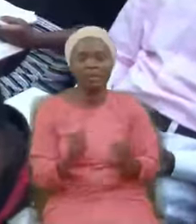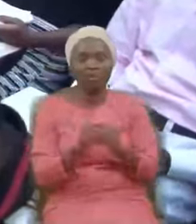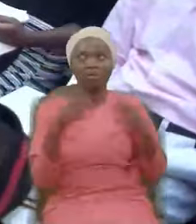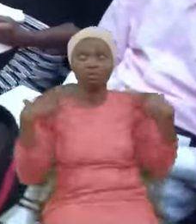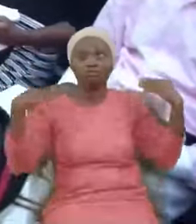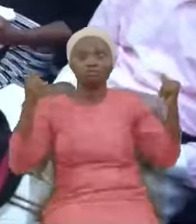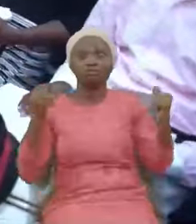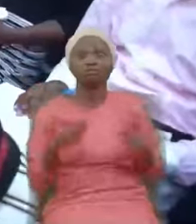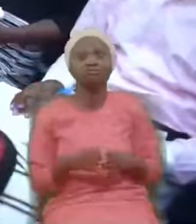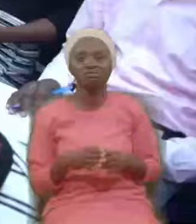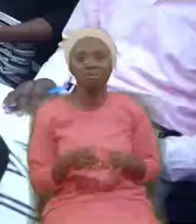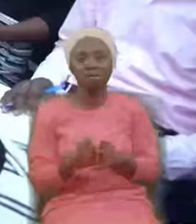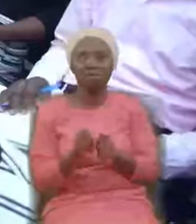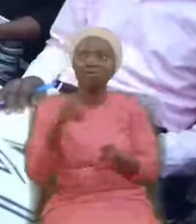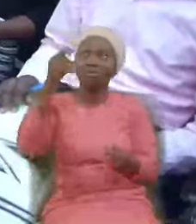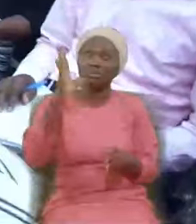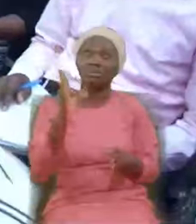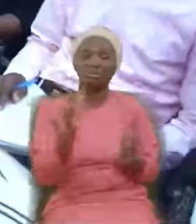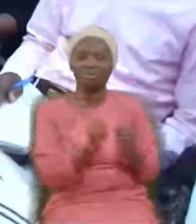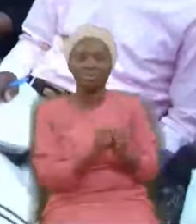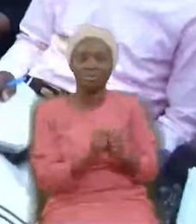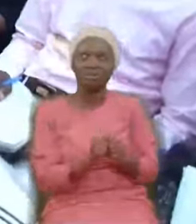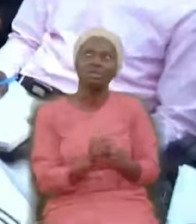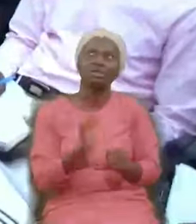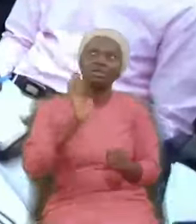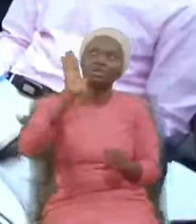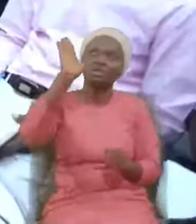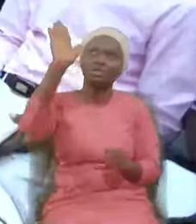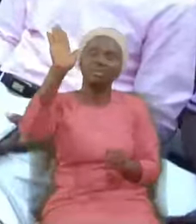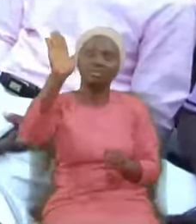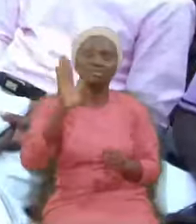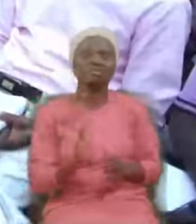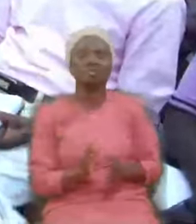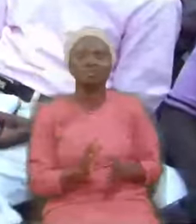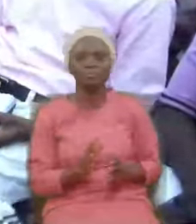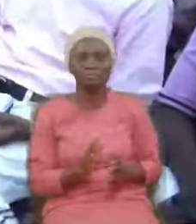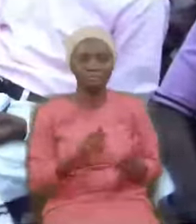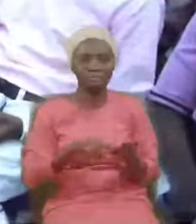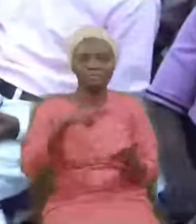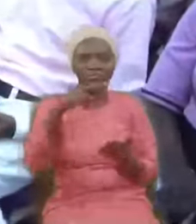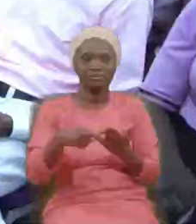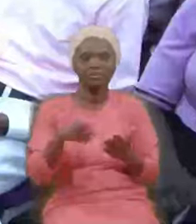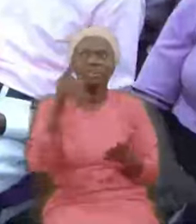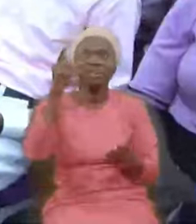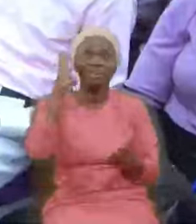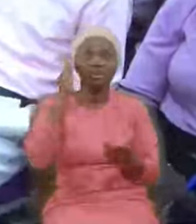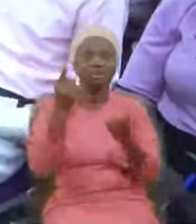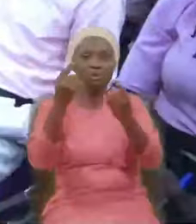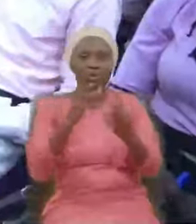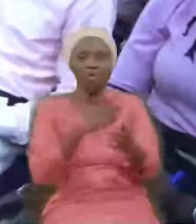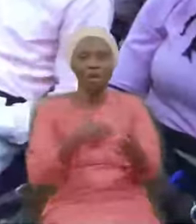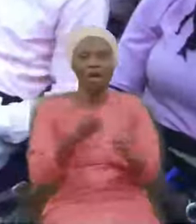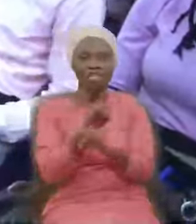La rétribution de Dieu. Il viendra lui-même et vous